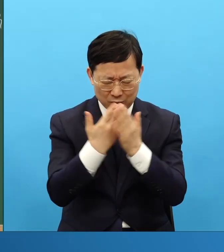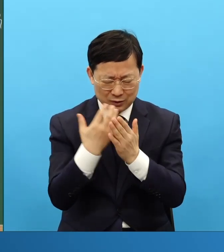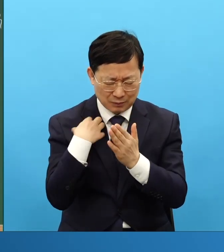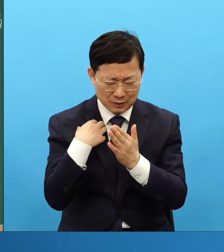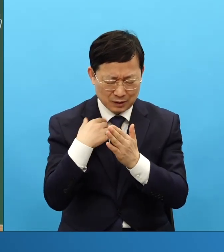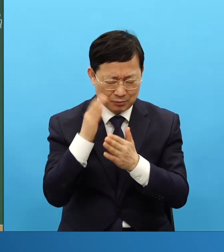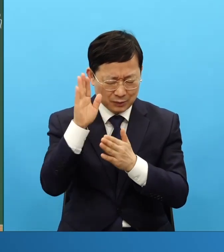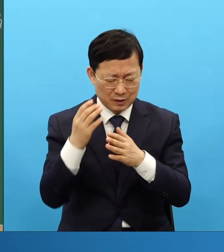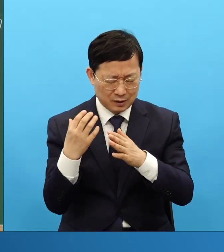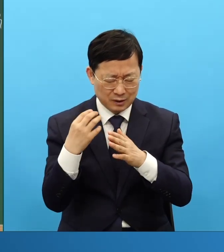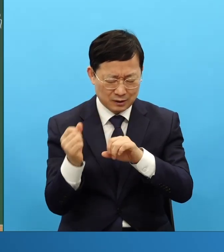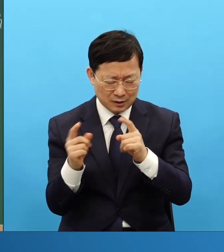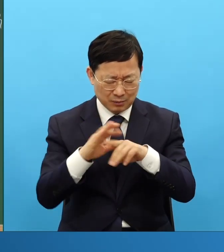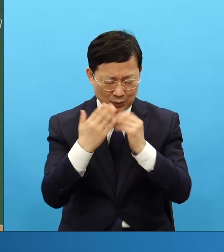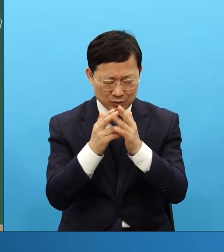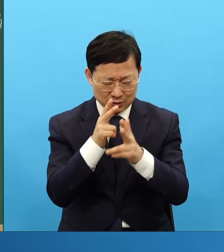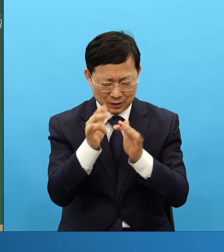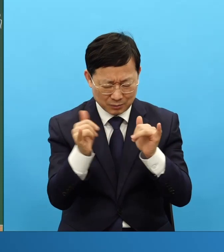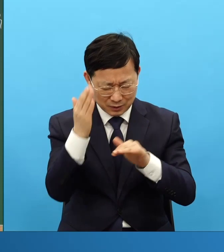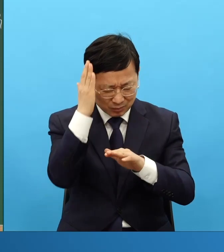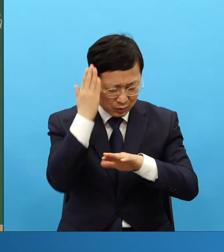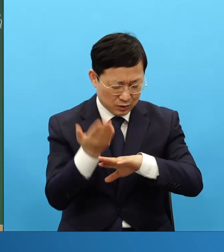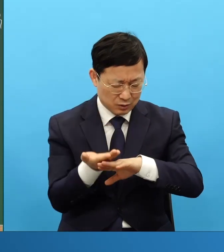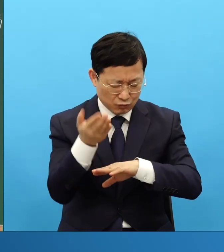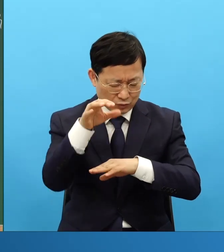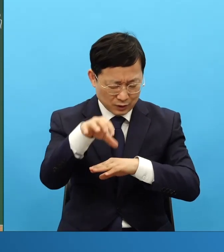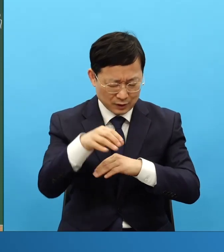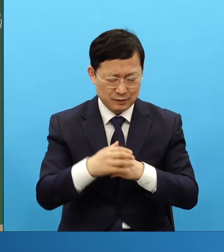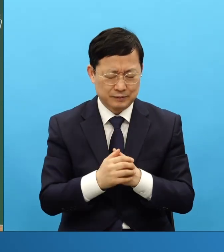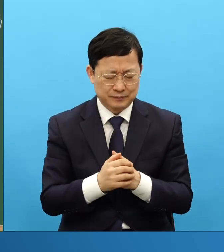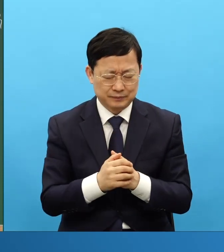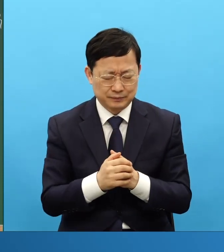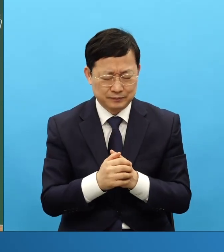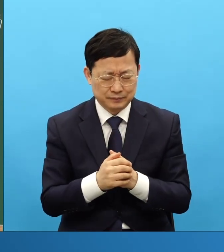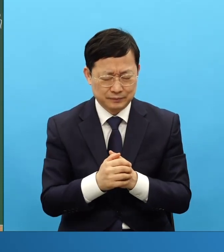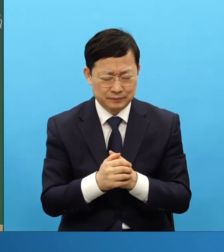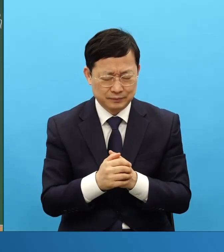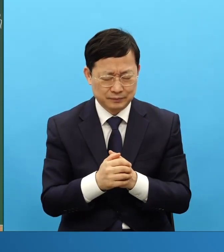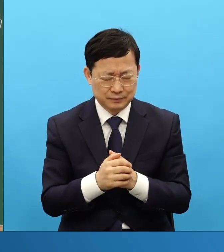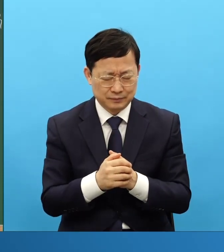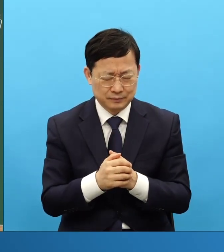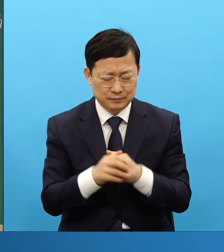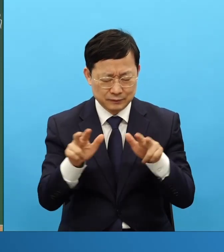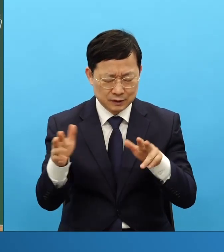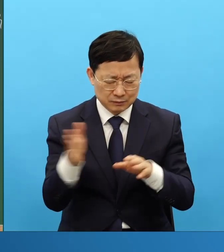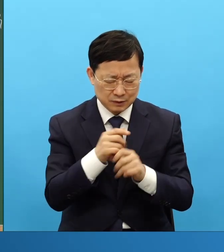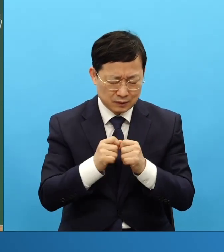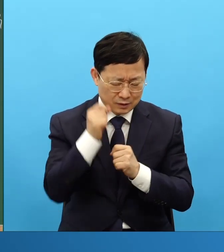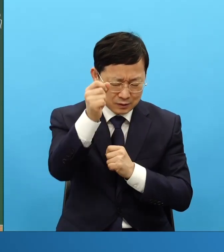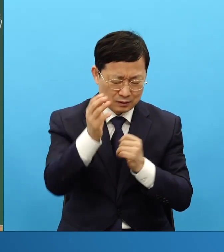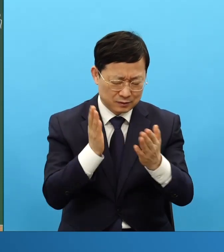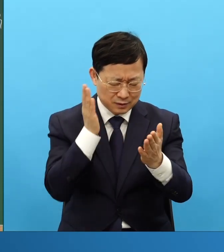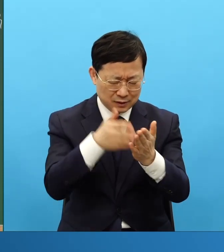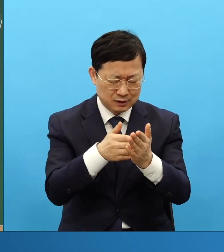미래 살릴 모든 산업인들을 upon 위해 all the busy who will save the future, as well as the churches and their fields, 지금부터